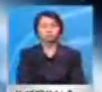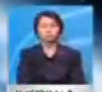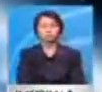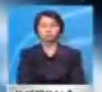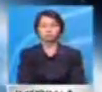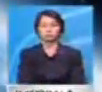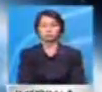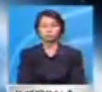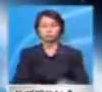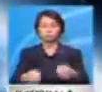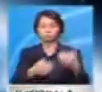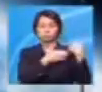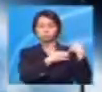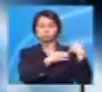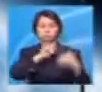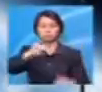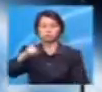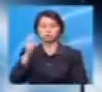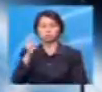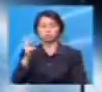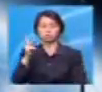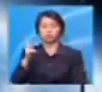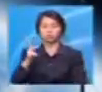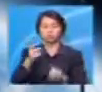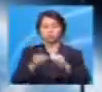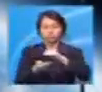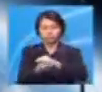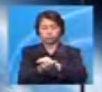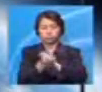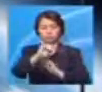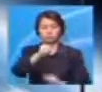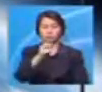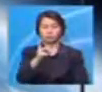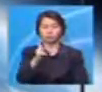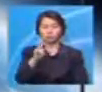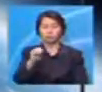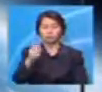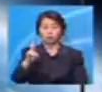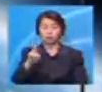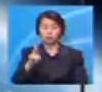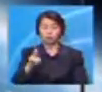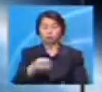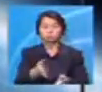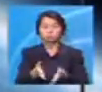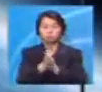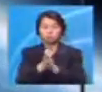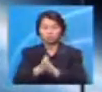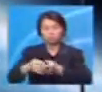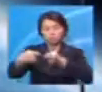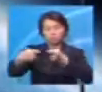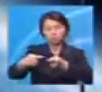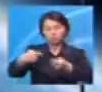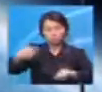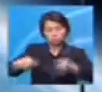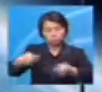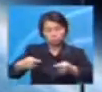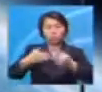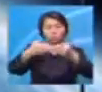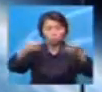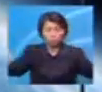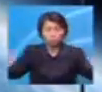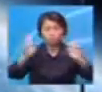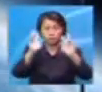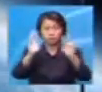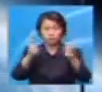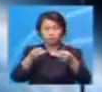luar jawatankuasa khas mengenai rasuah jkmr menyarankan supaya rancangan debat secara terbuka mengenai